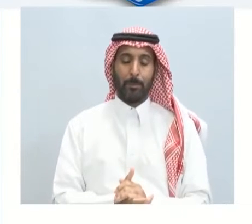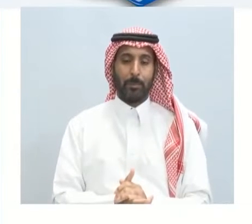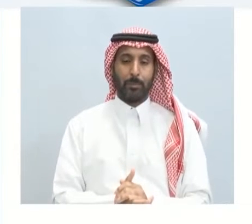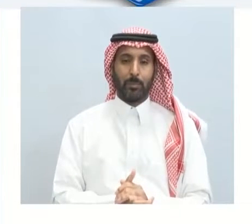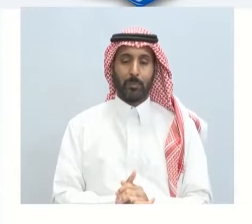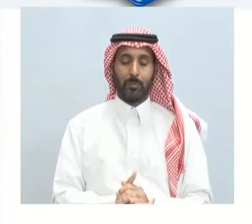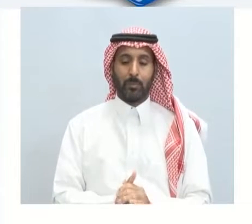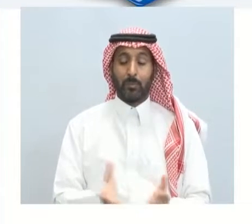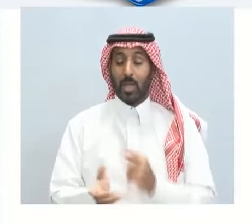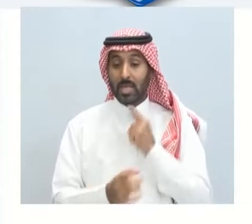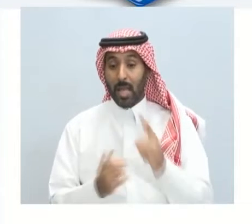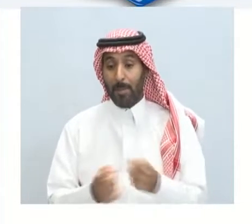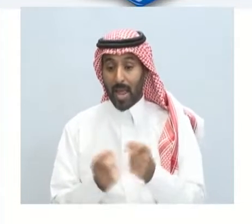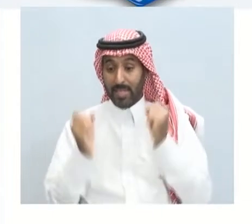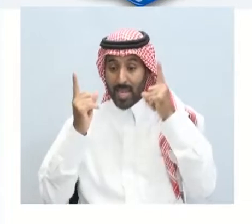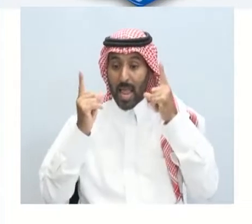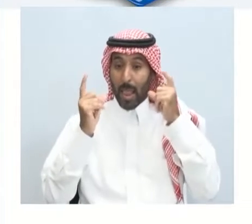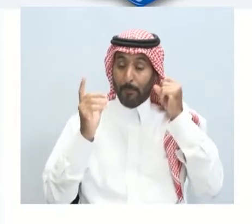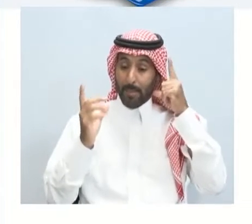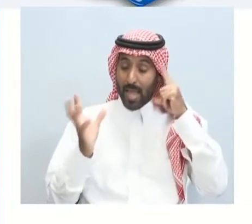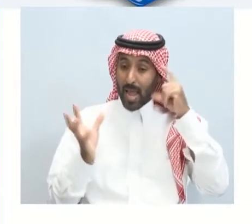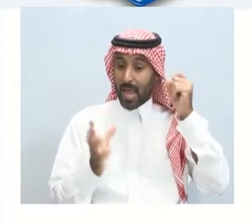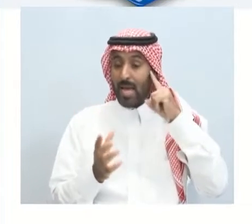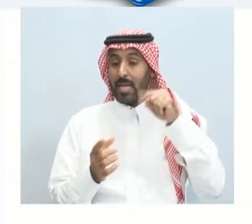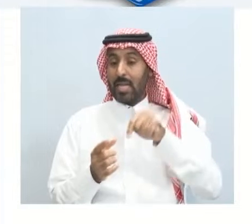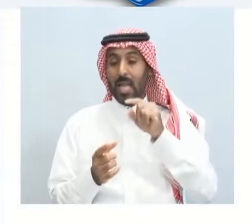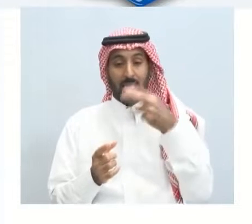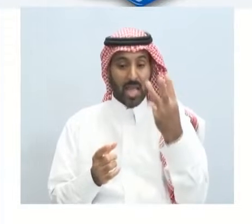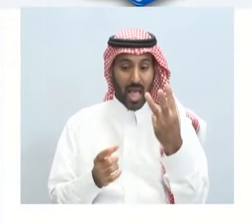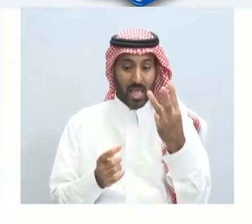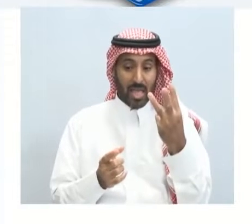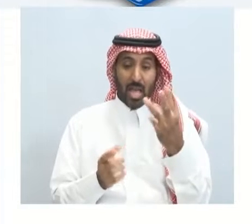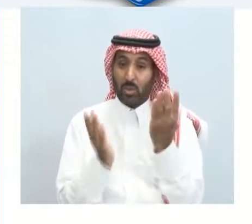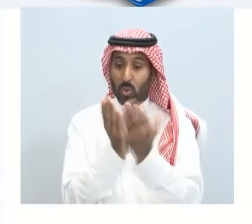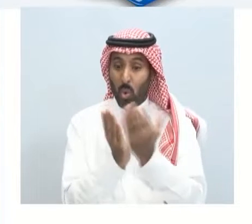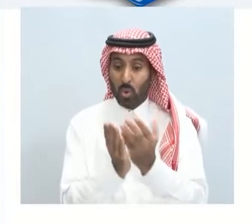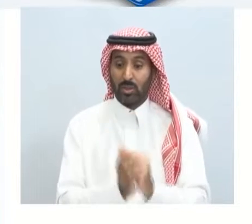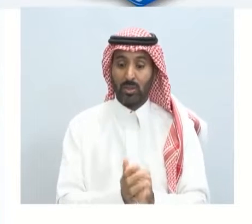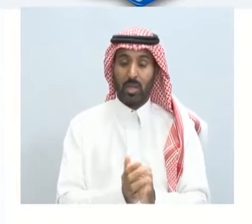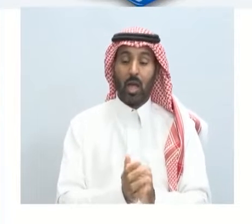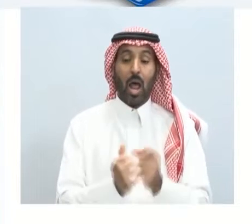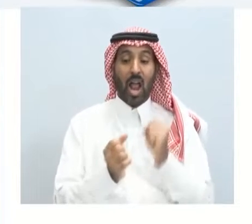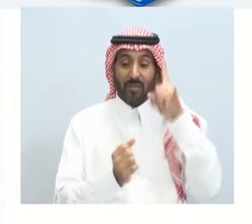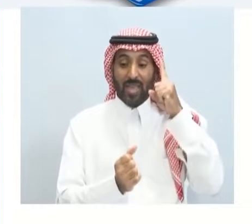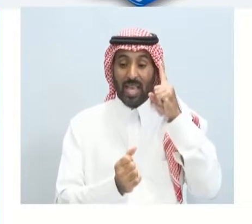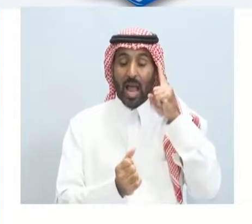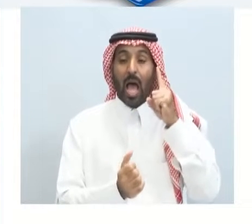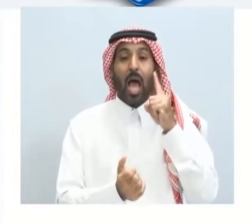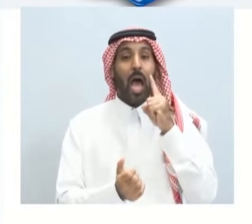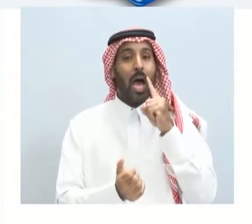المائيه طبيعه العلم لدينا ثلاثه دروس الفكره